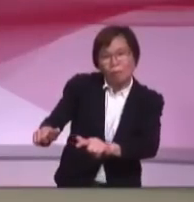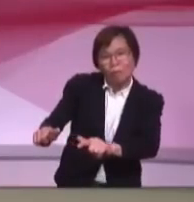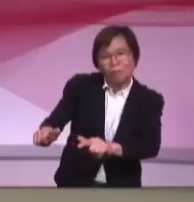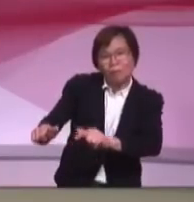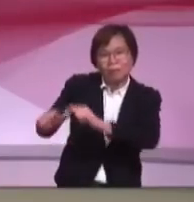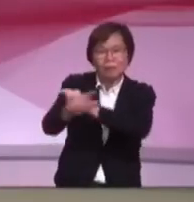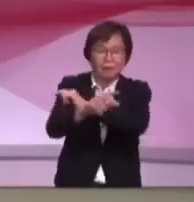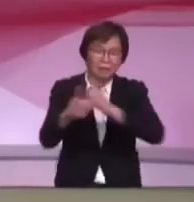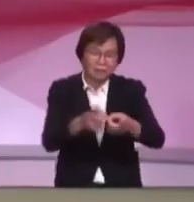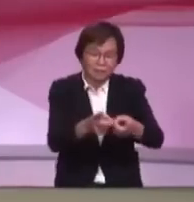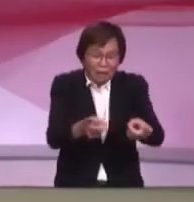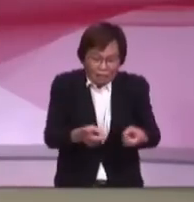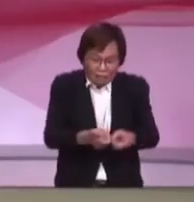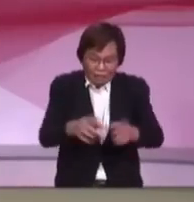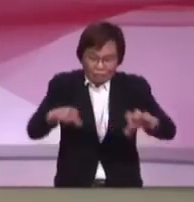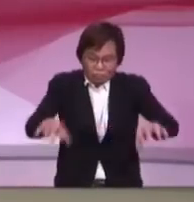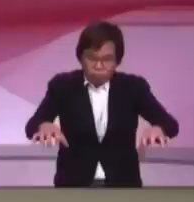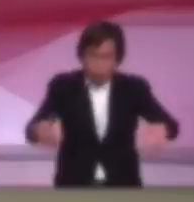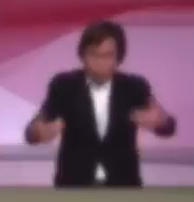rentas daerah